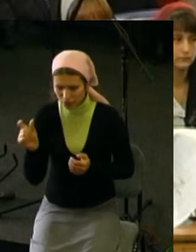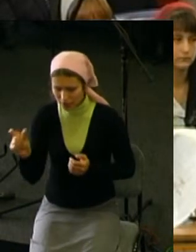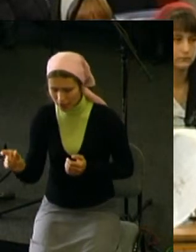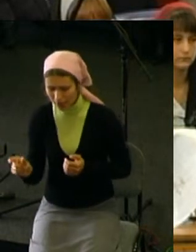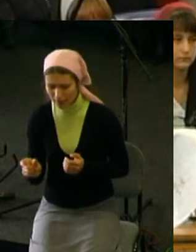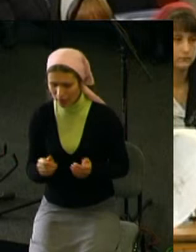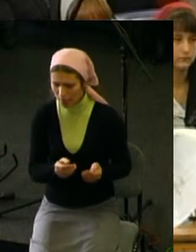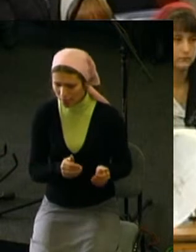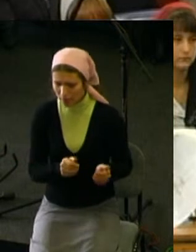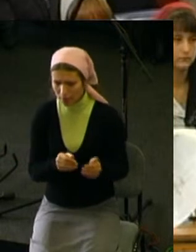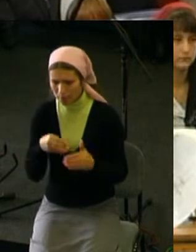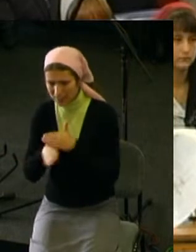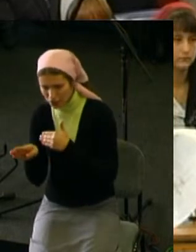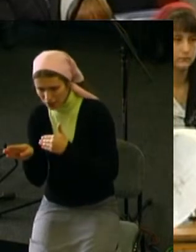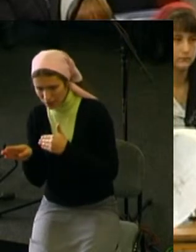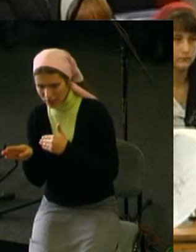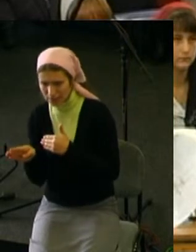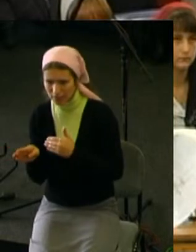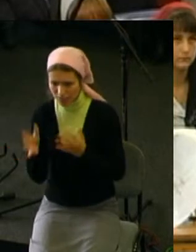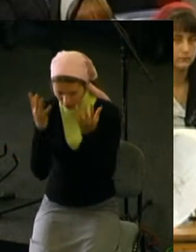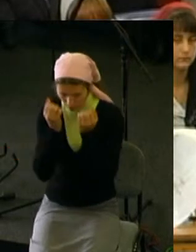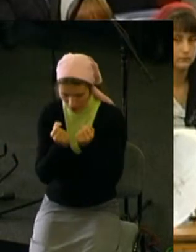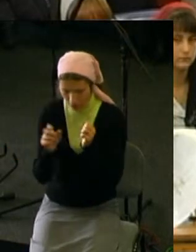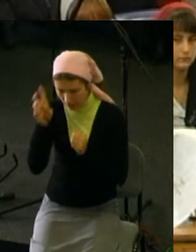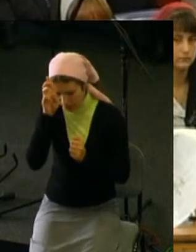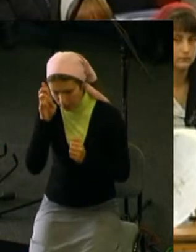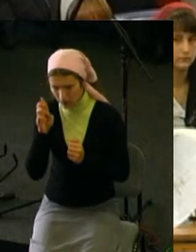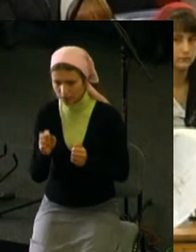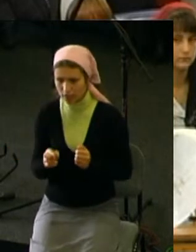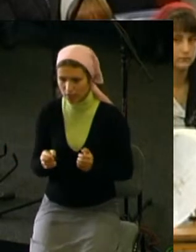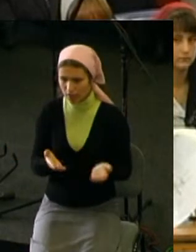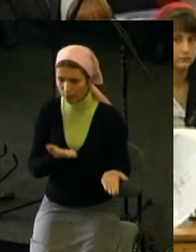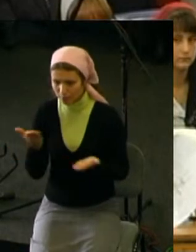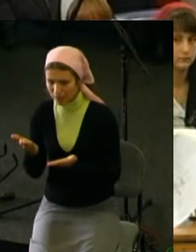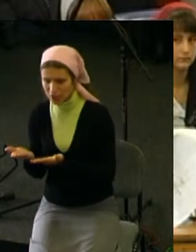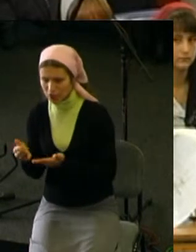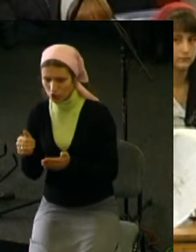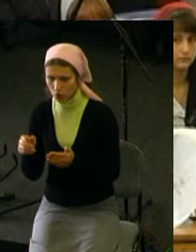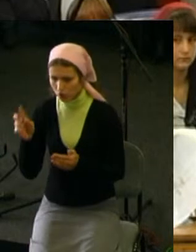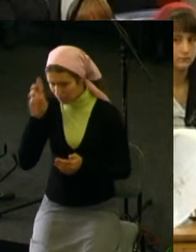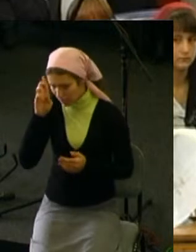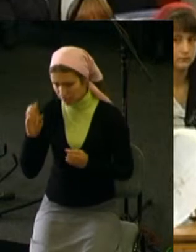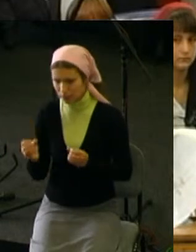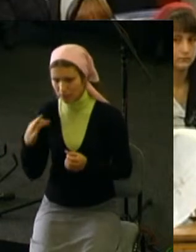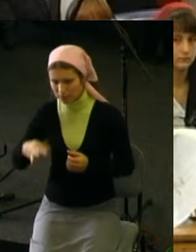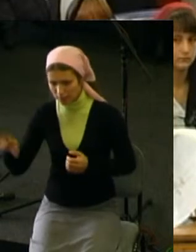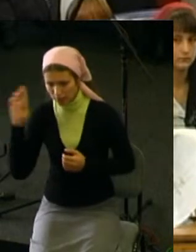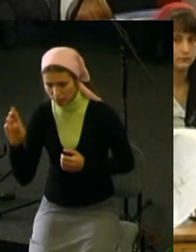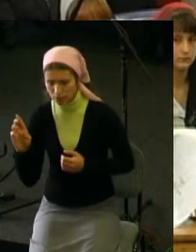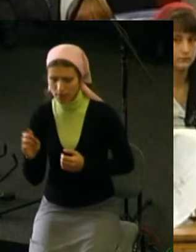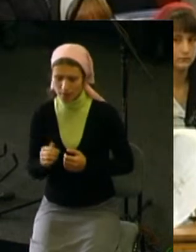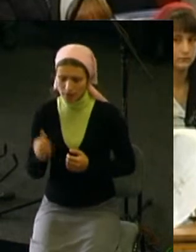перейшли з царство темряви царство Сина Божого вони є його власністю